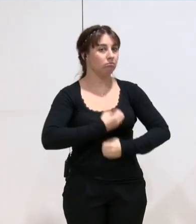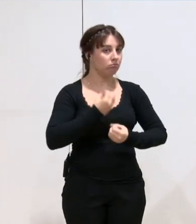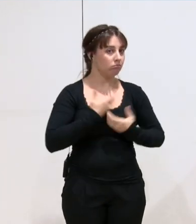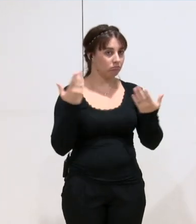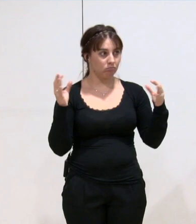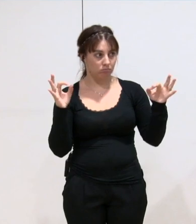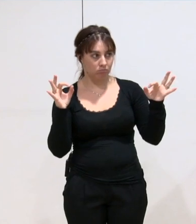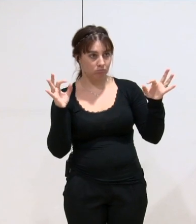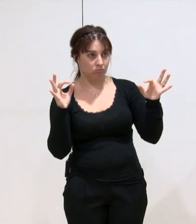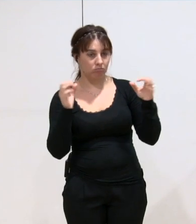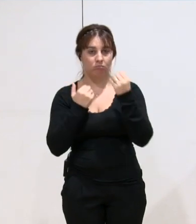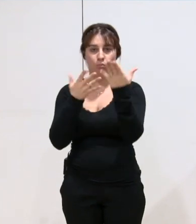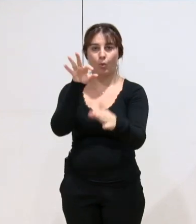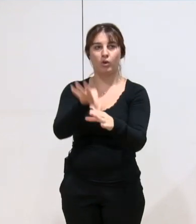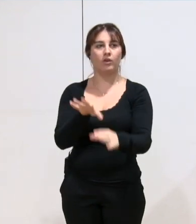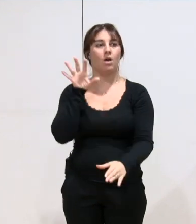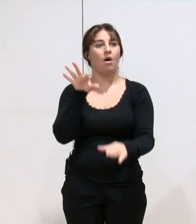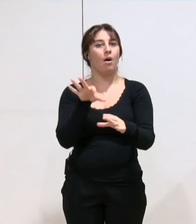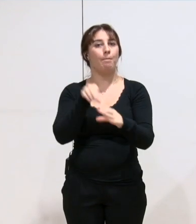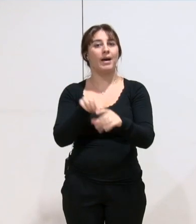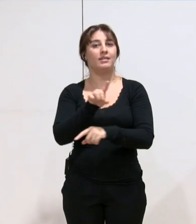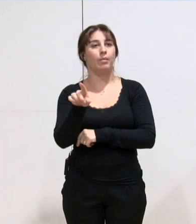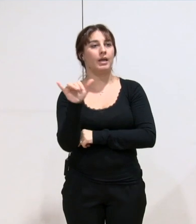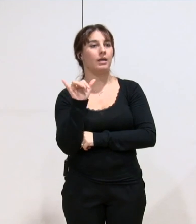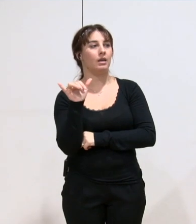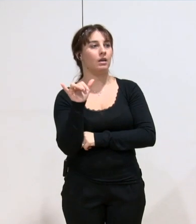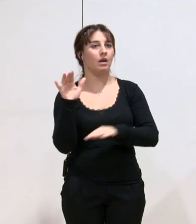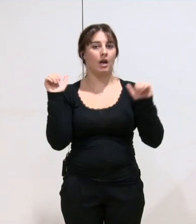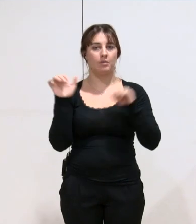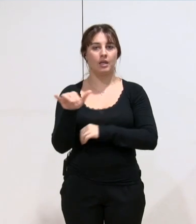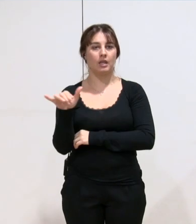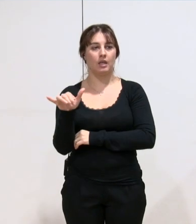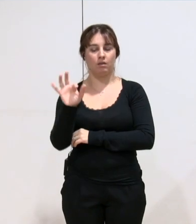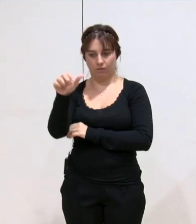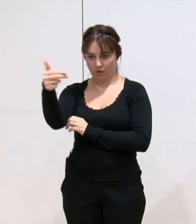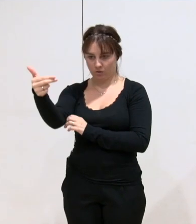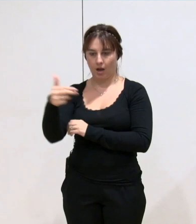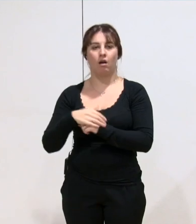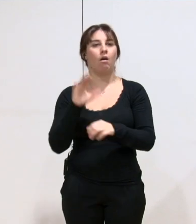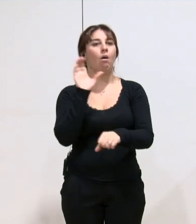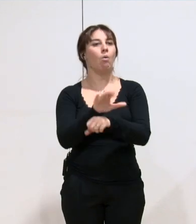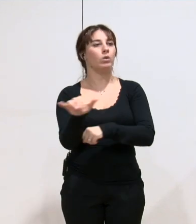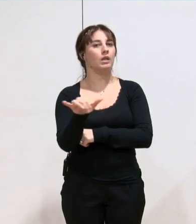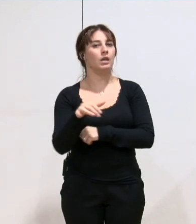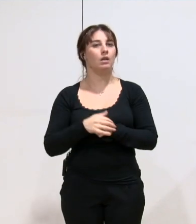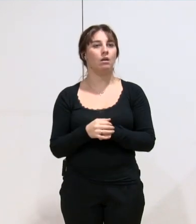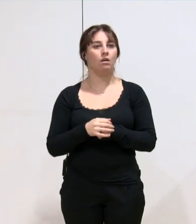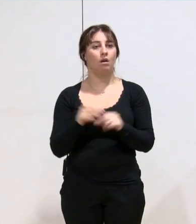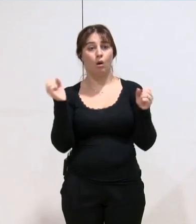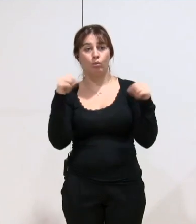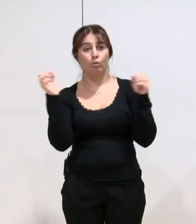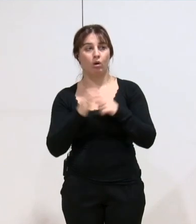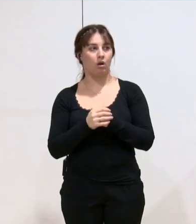Non, je la mets aux voix. Qui ne prend pas part au vote ? Qui s'abstient ? Front National, qui est contre, qui est